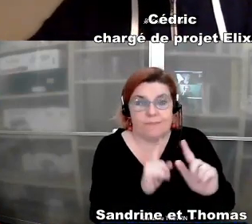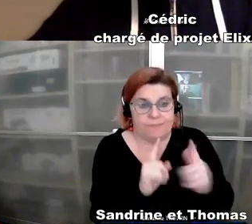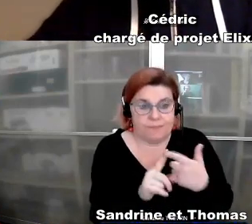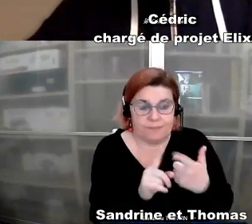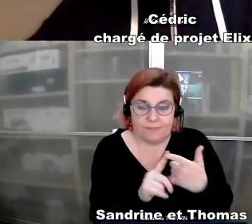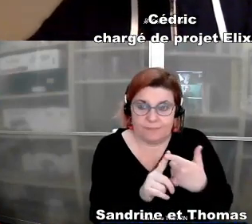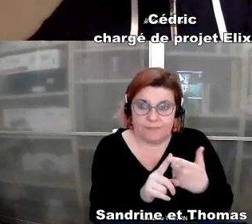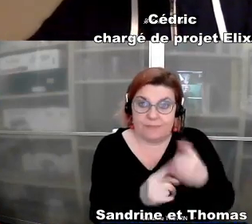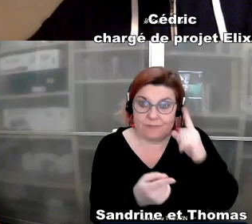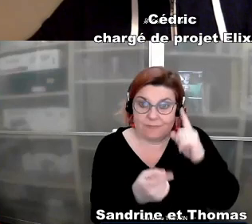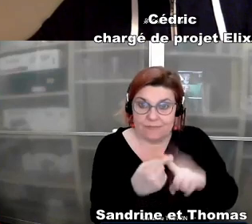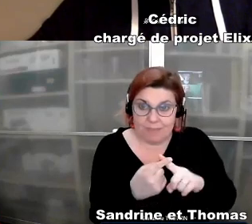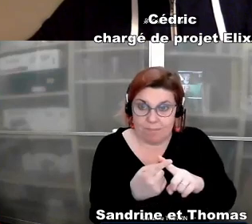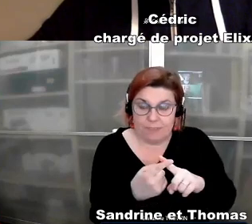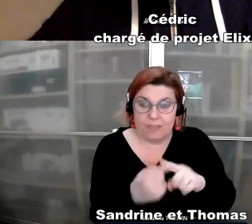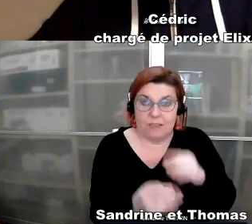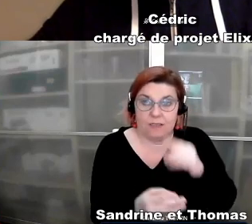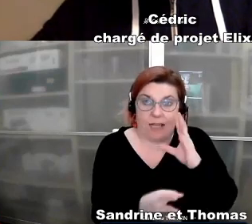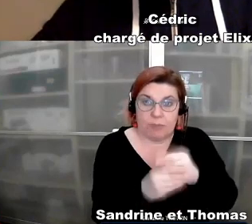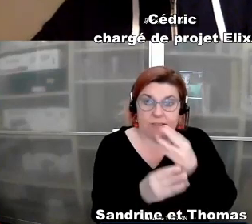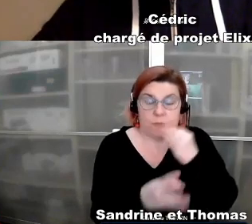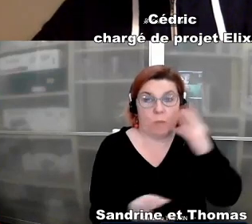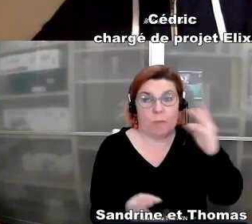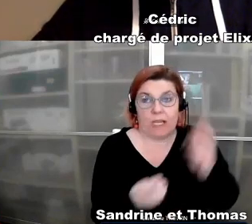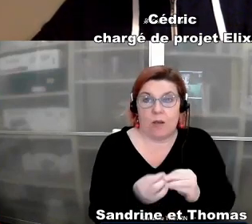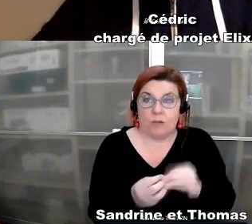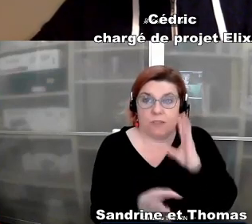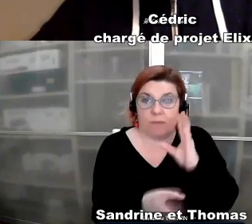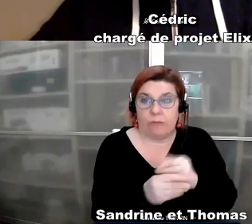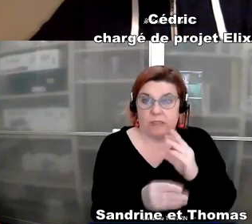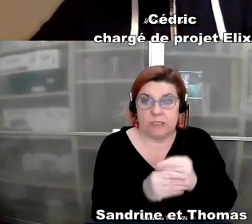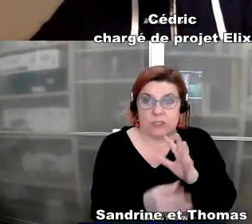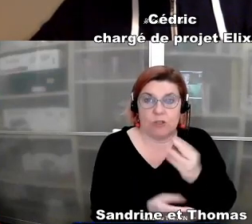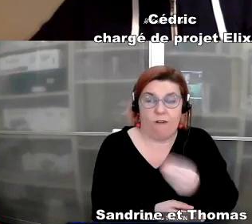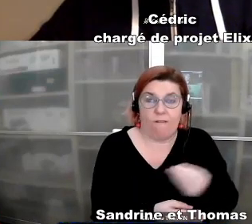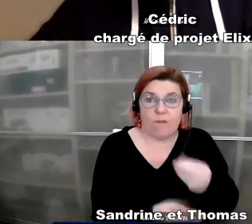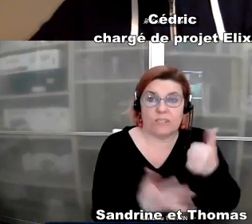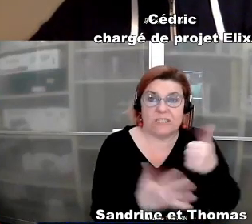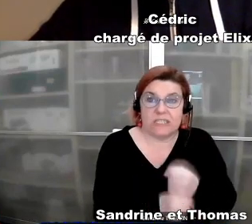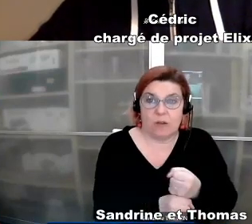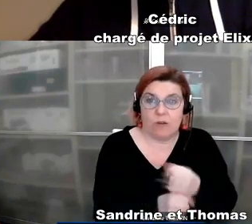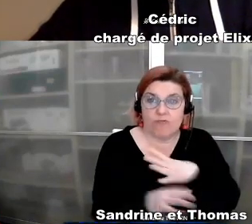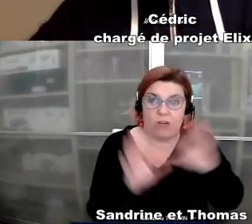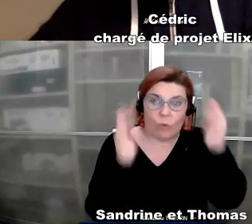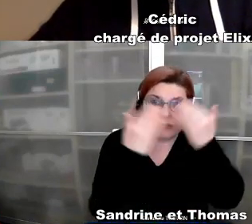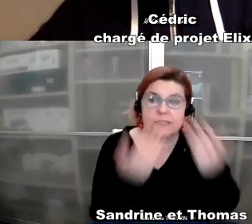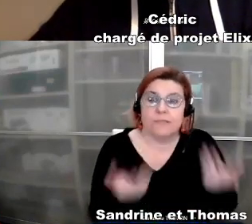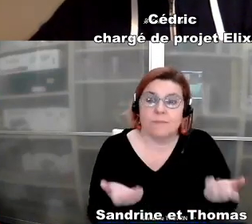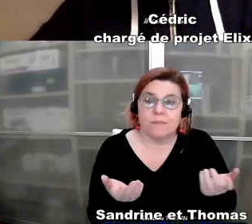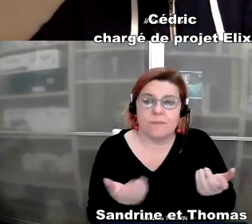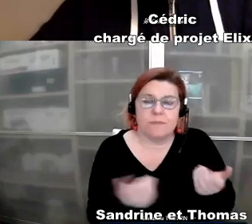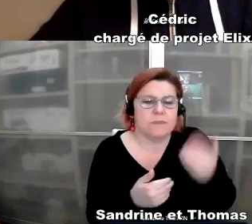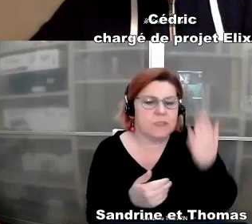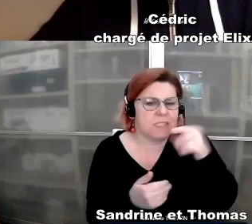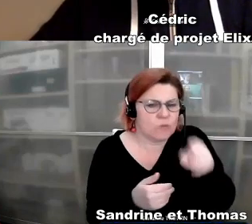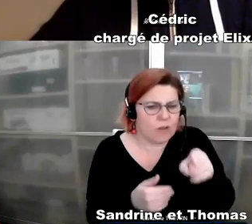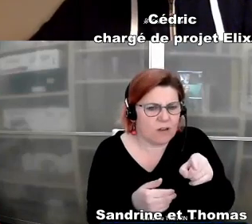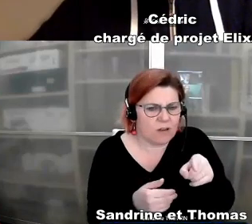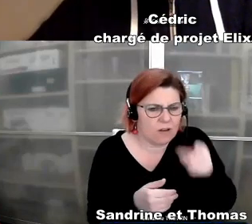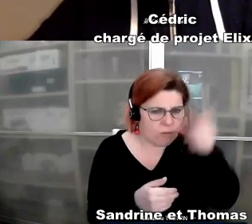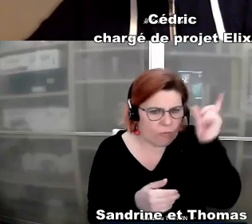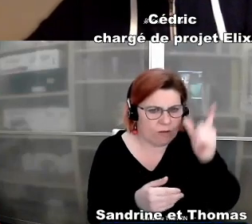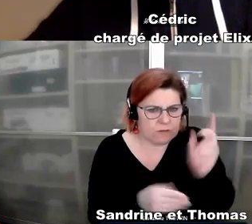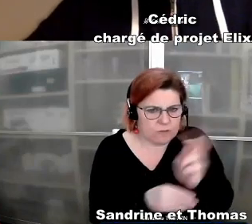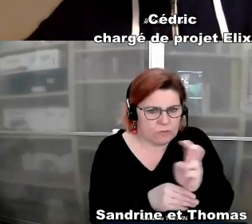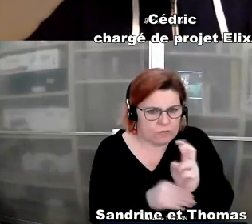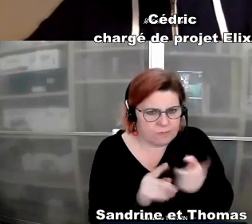est dédié à l'apprentissage précoce des enfants de 2 à 6 ans avec autisme. Alors toi, je sais que tu es éducateur spécialisé, tu as